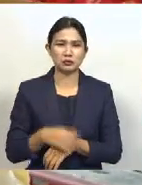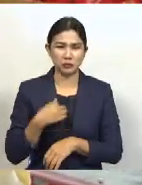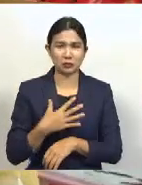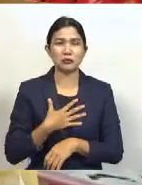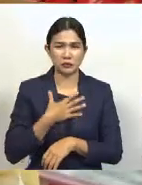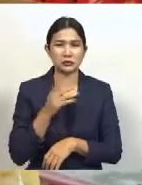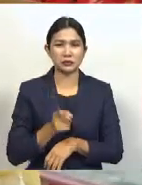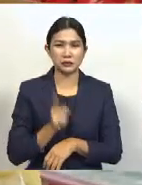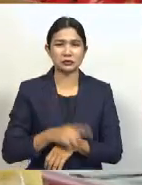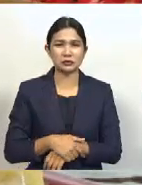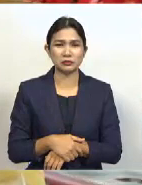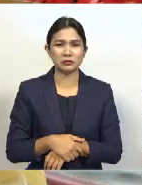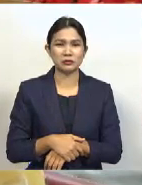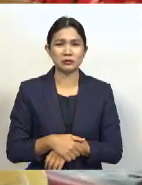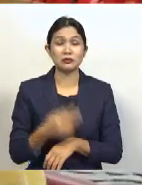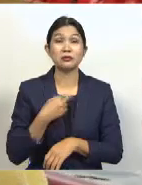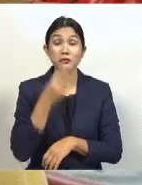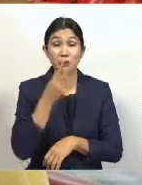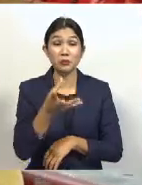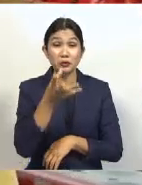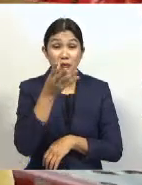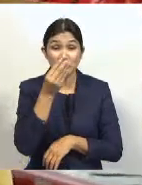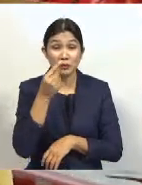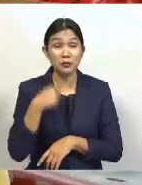งมากดูแล้วแทบจะน้ำตาไหล